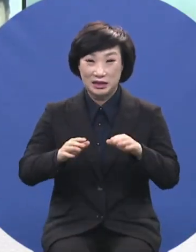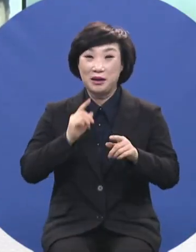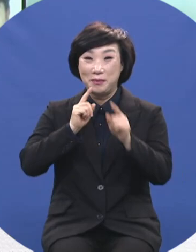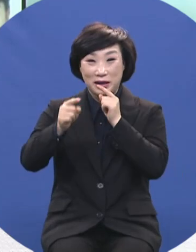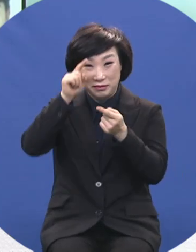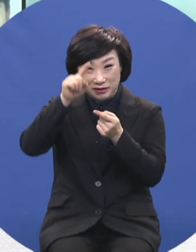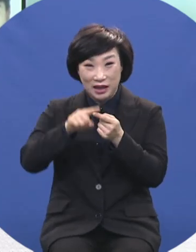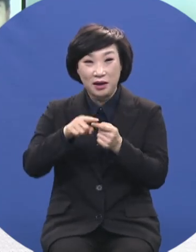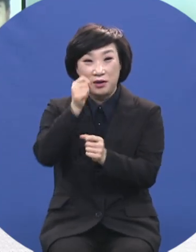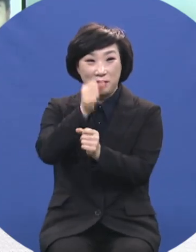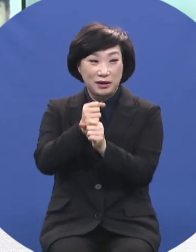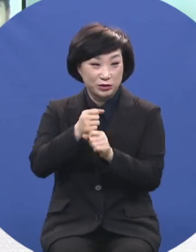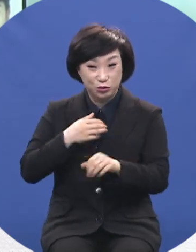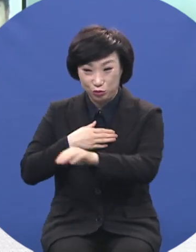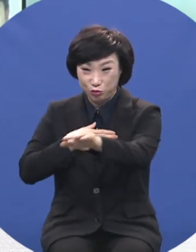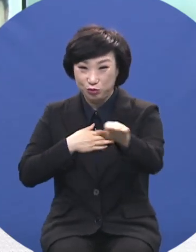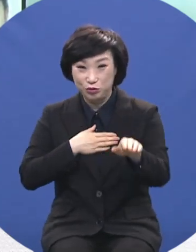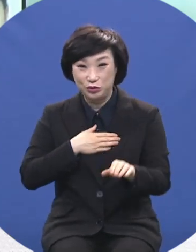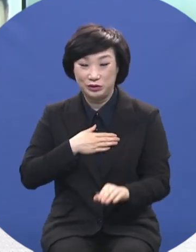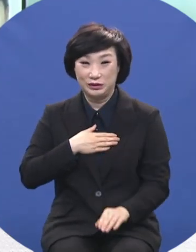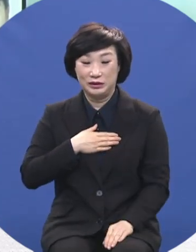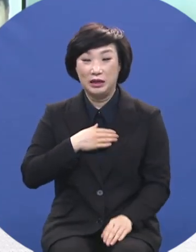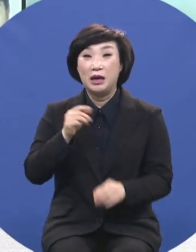말씀대로 만들어졌다 이 말이요.